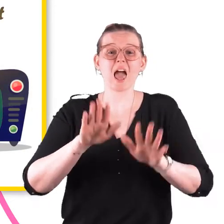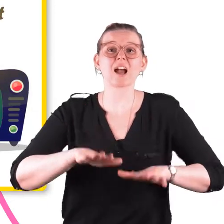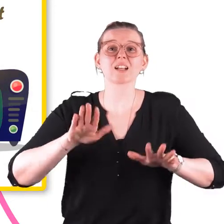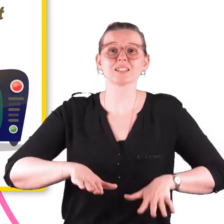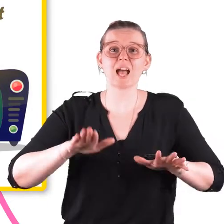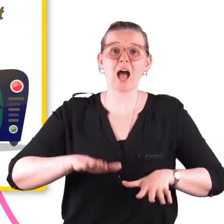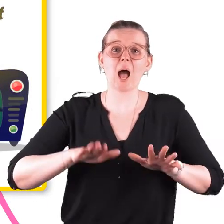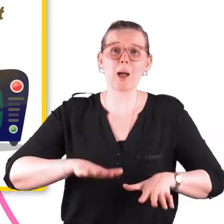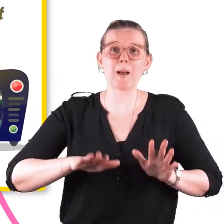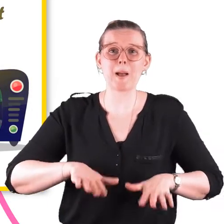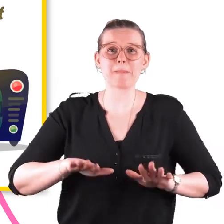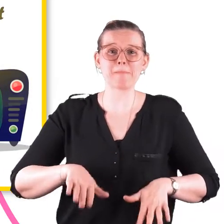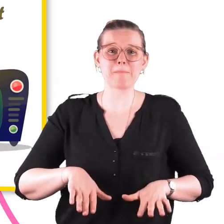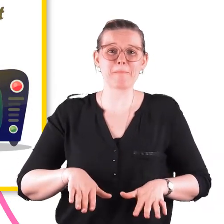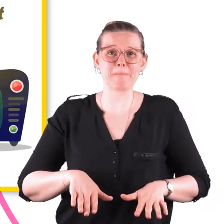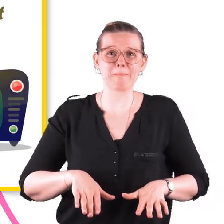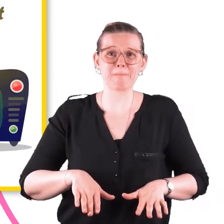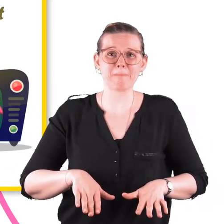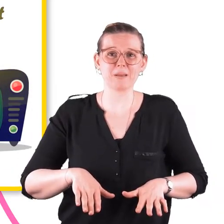Langsam schwimmen.